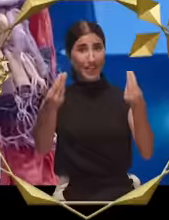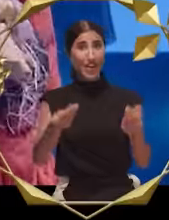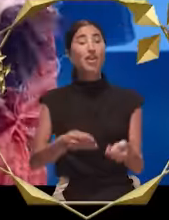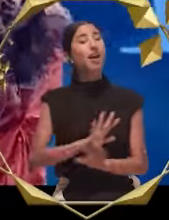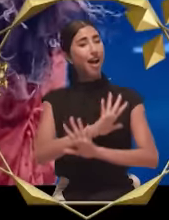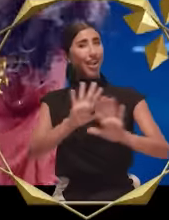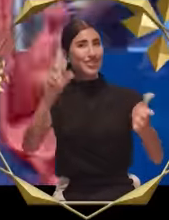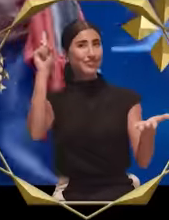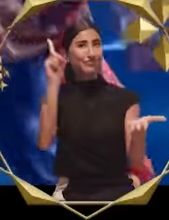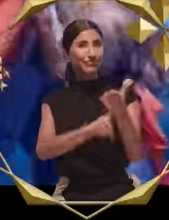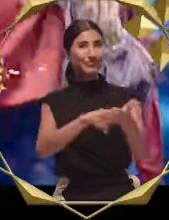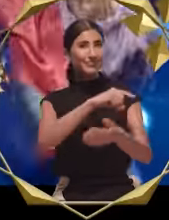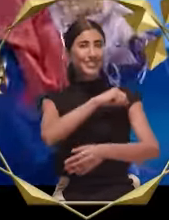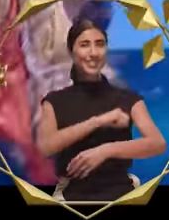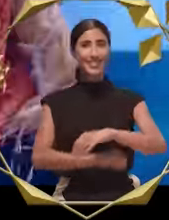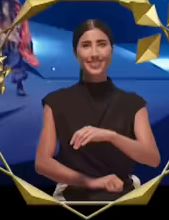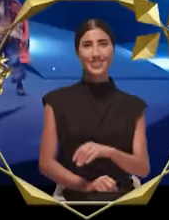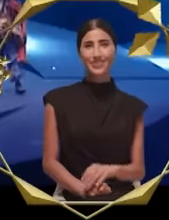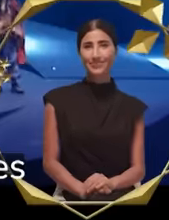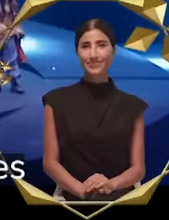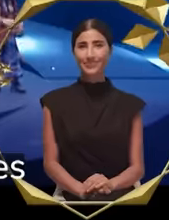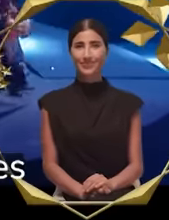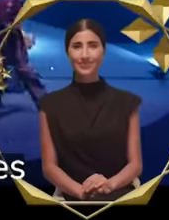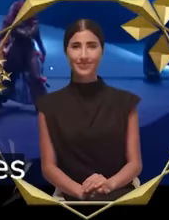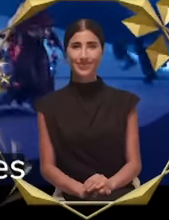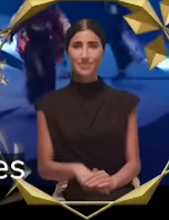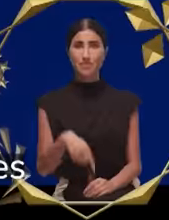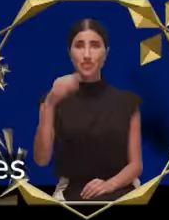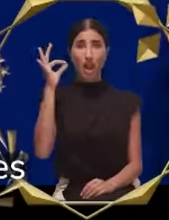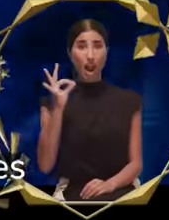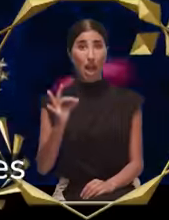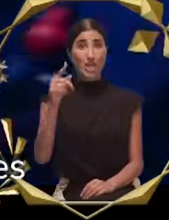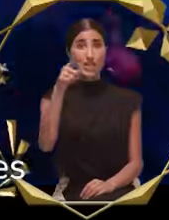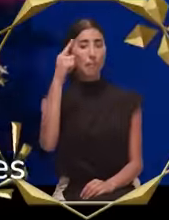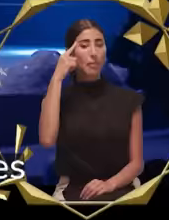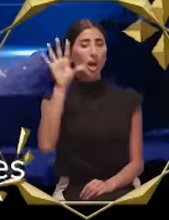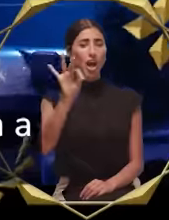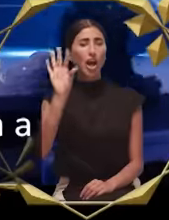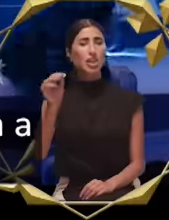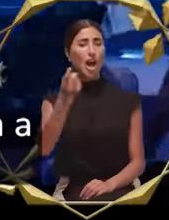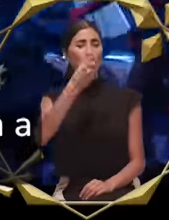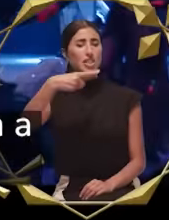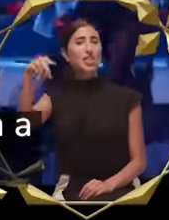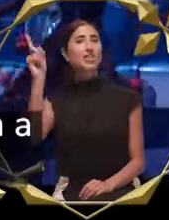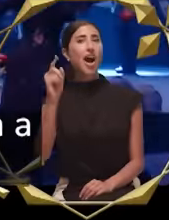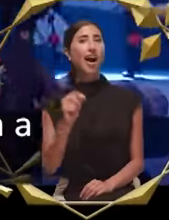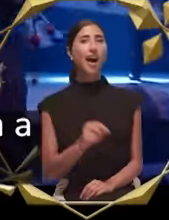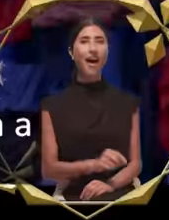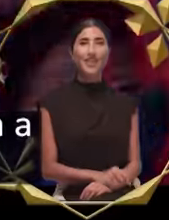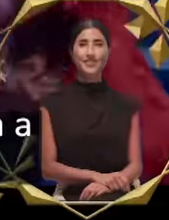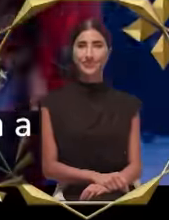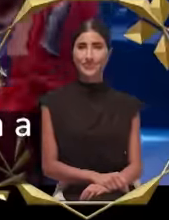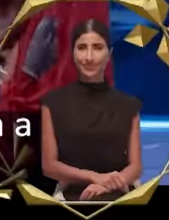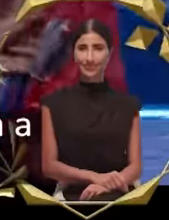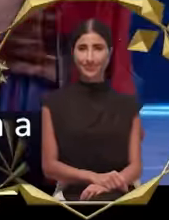أيدي بالرغم من بخل قلوب. والعقل حصاد الأخطاء وإلا ما